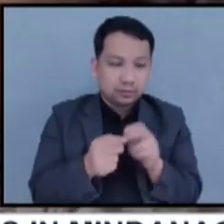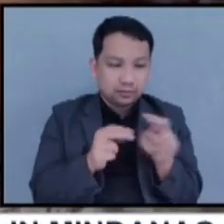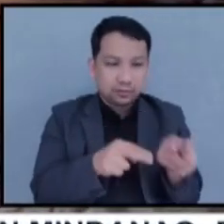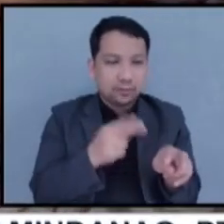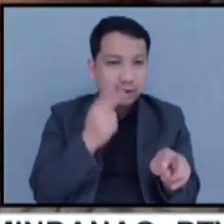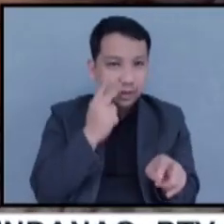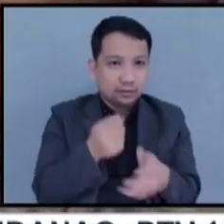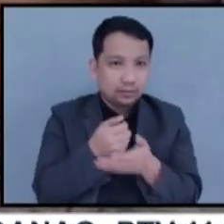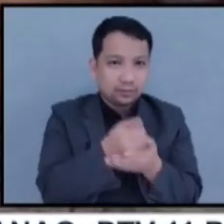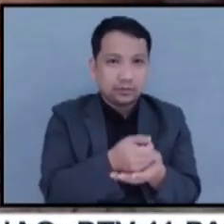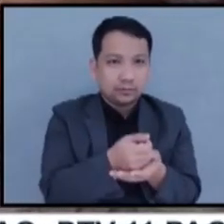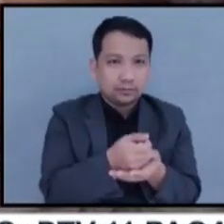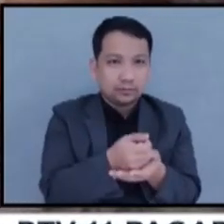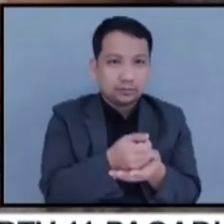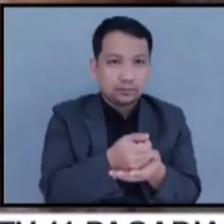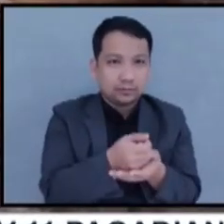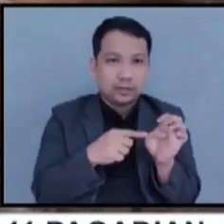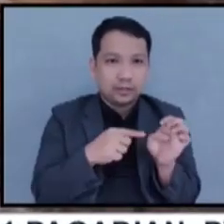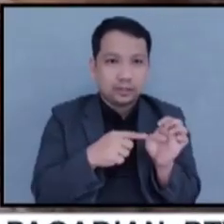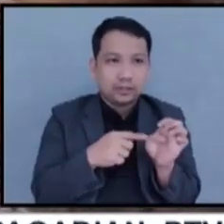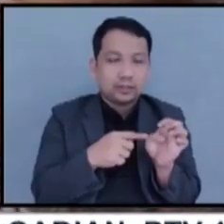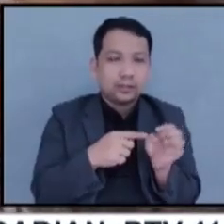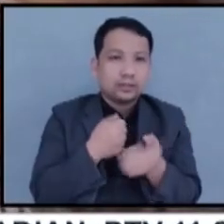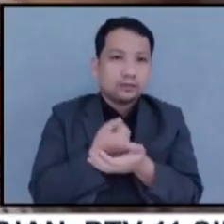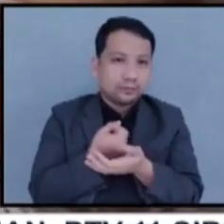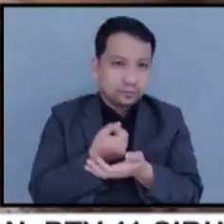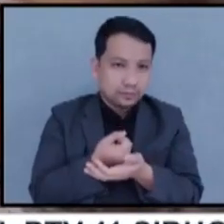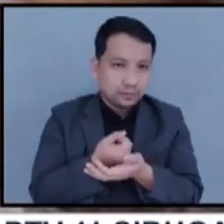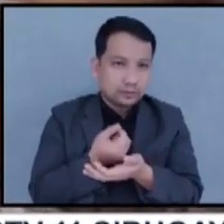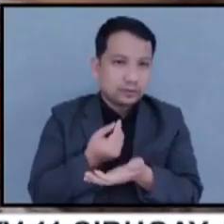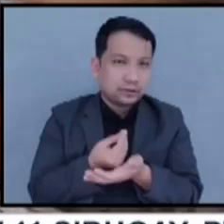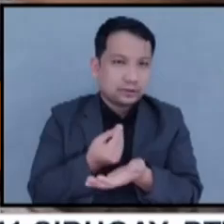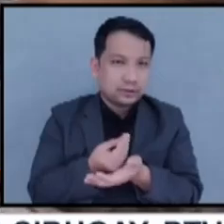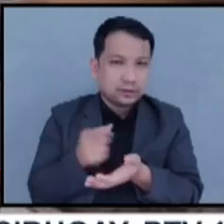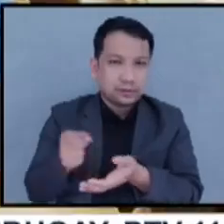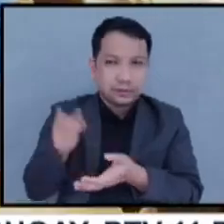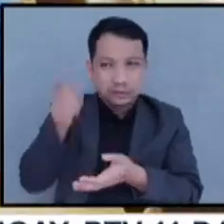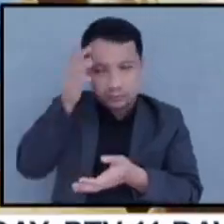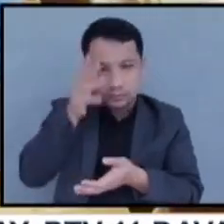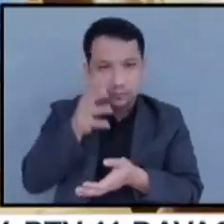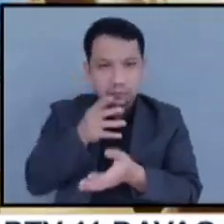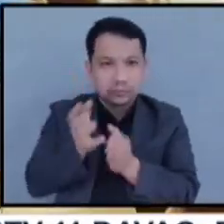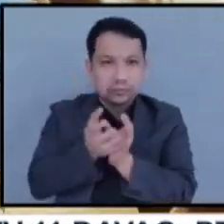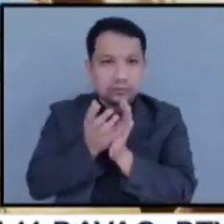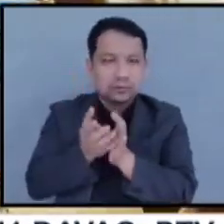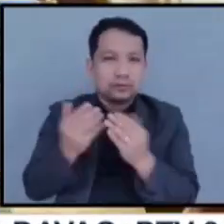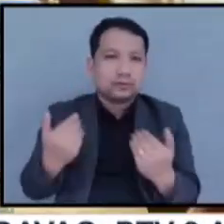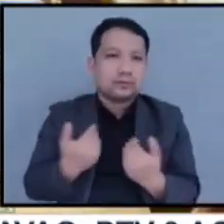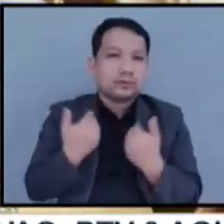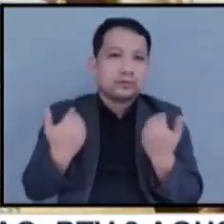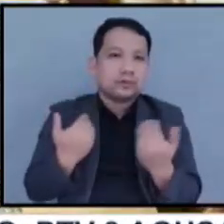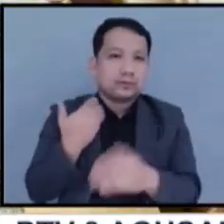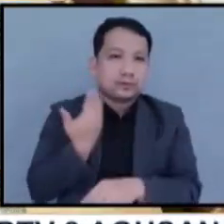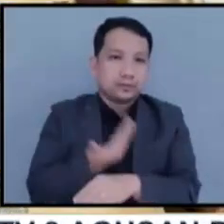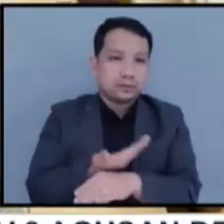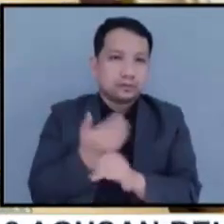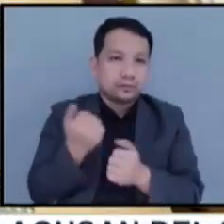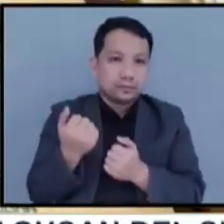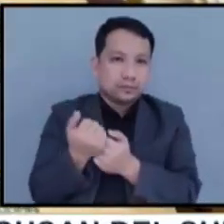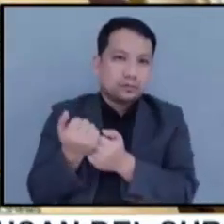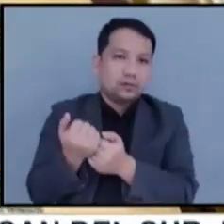po or magkaroon po ng extra income yung mga magulang po, no, na nasa community, para rin po sa mga kabataan at sa mga anak po nila.